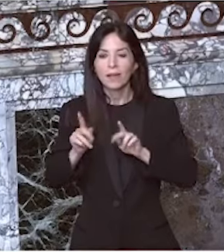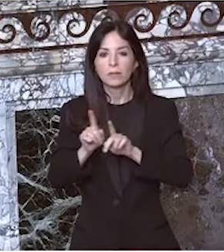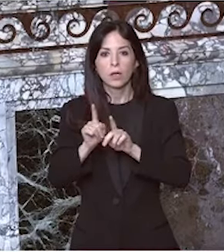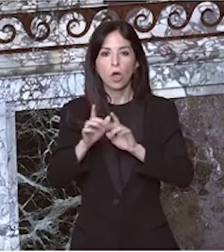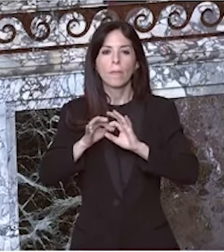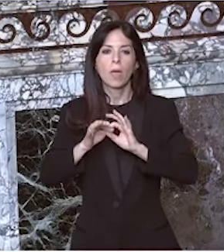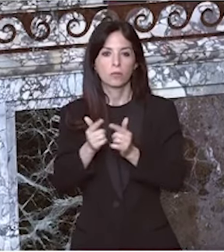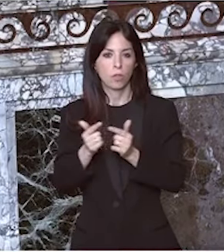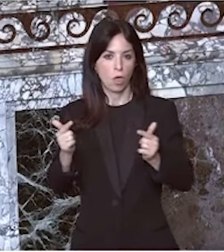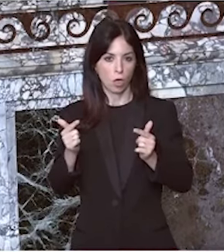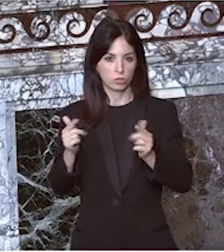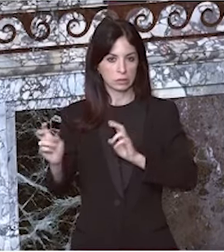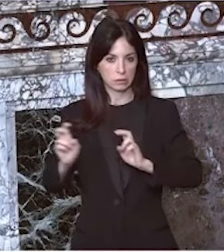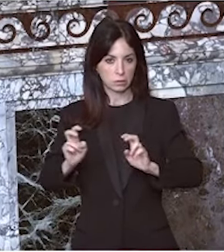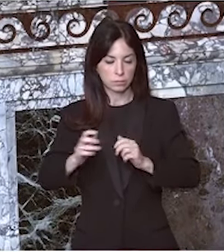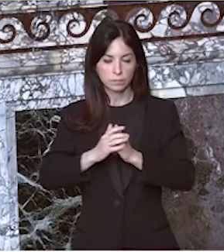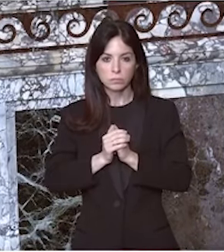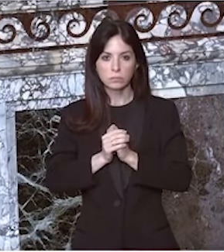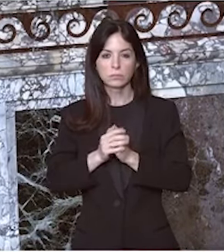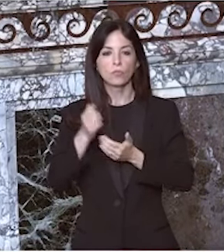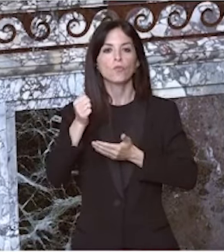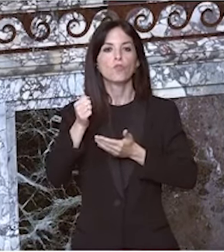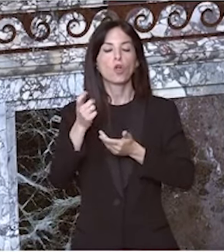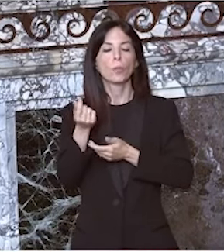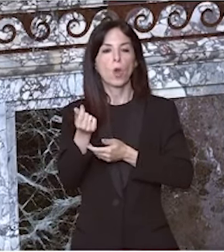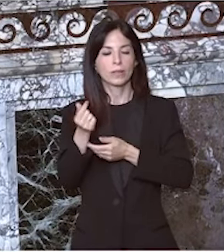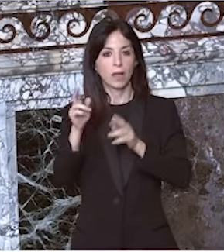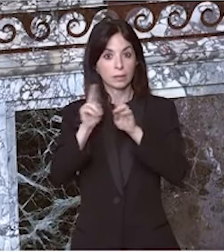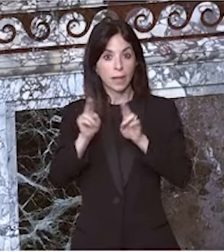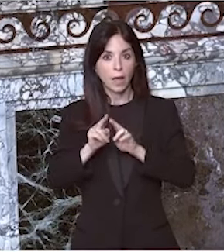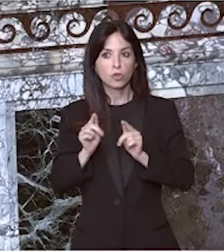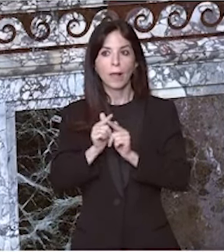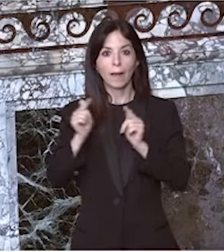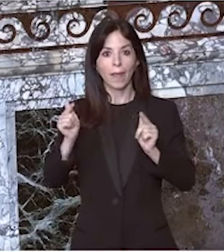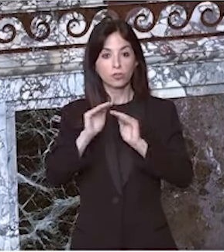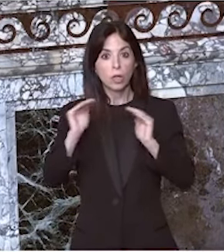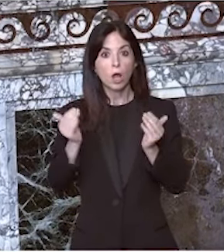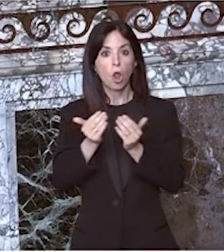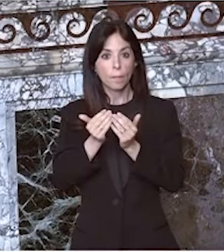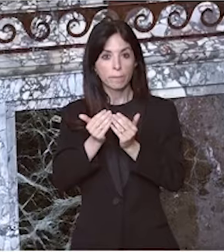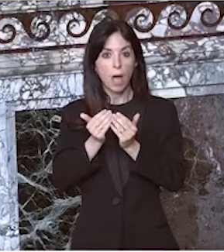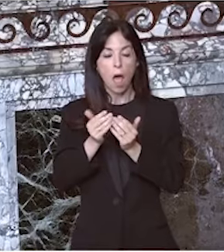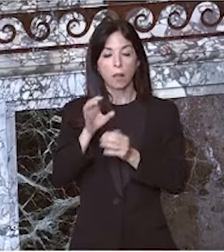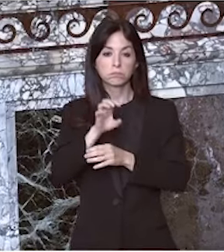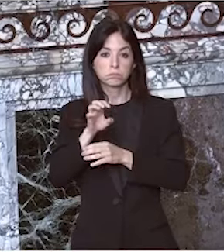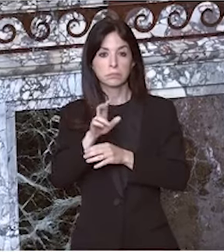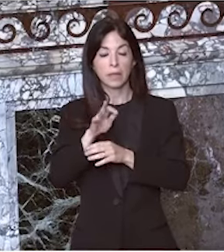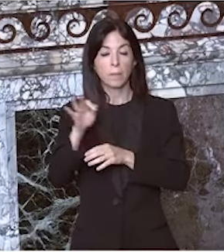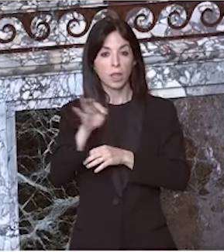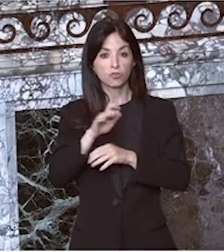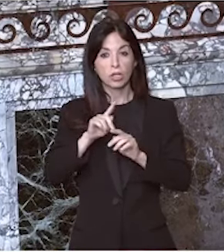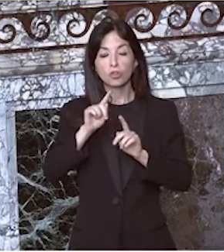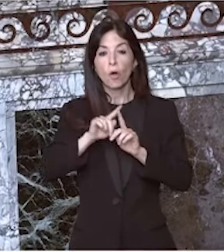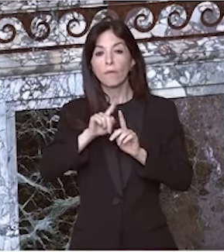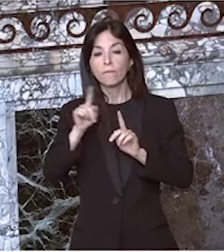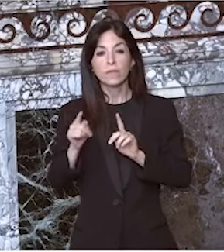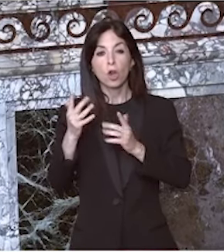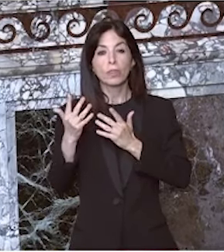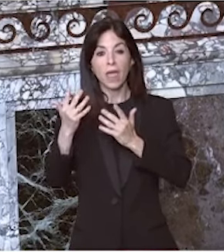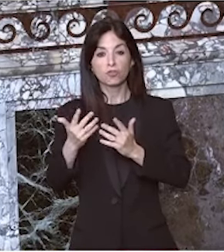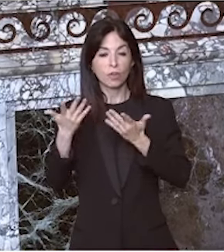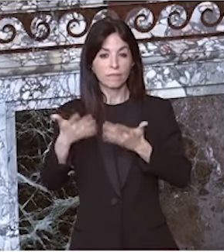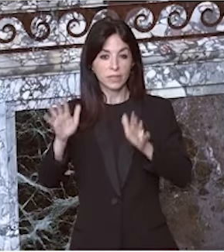rasserenarsi. Secondo il Fondo Monetario Internazionale, la crescita globale resterebbe intorno al 3% fino alla fine del